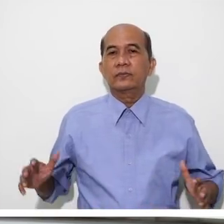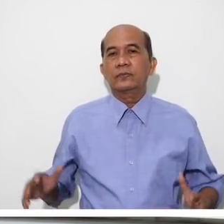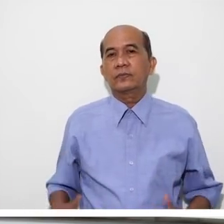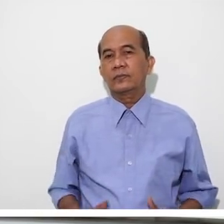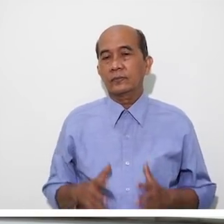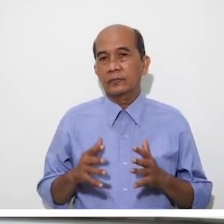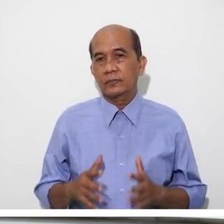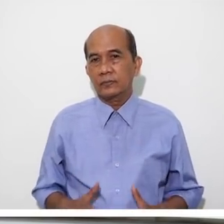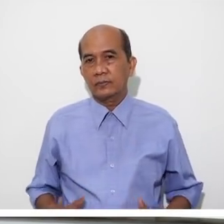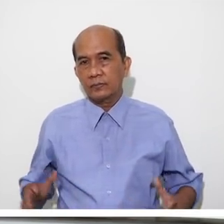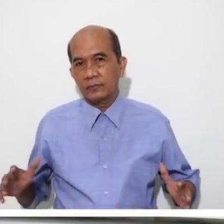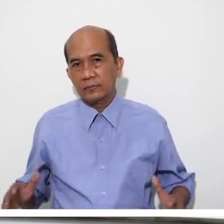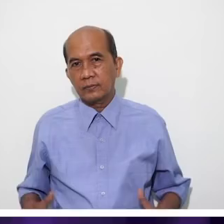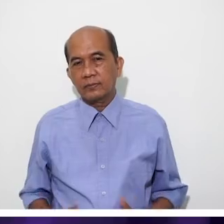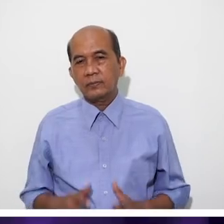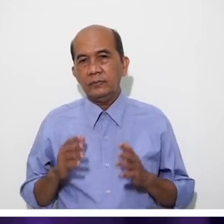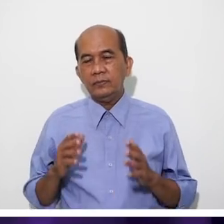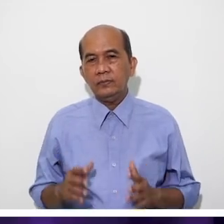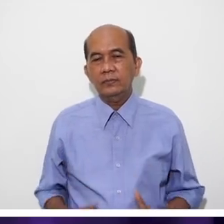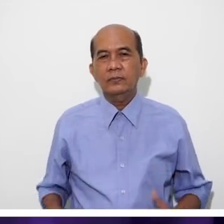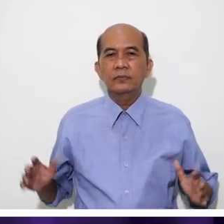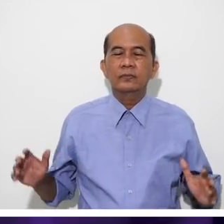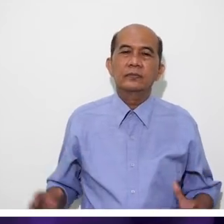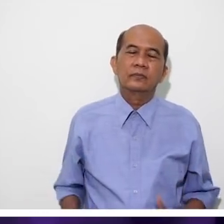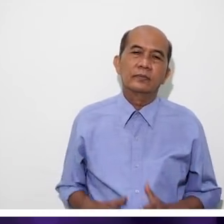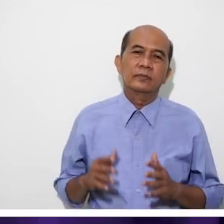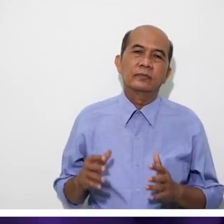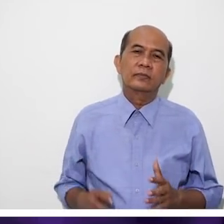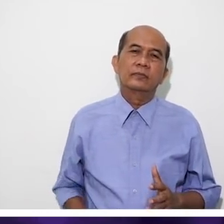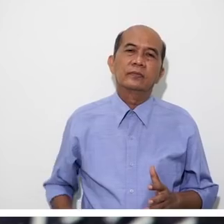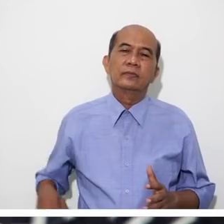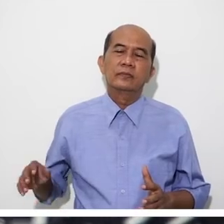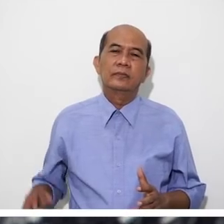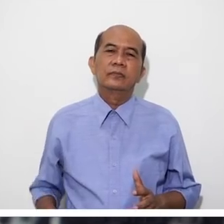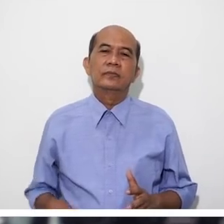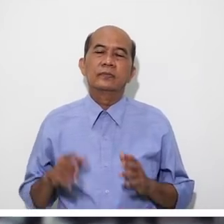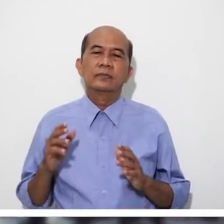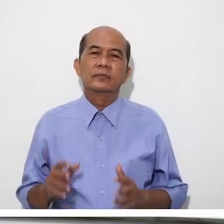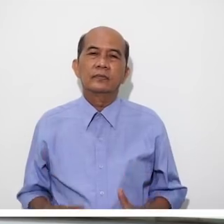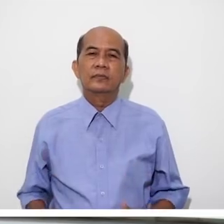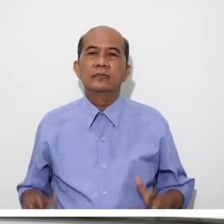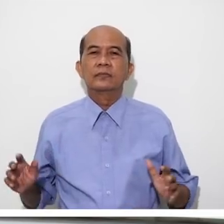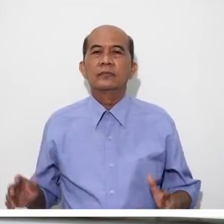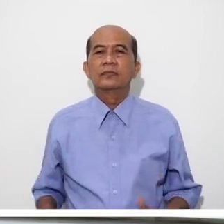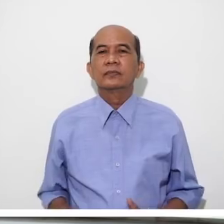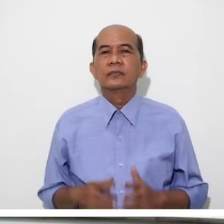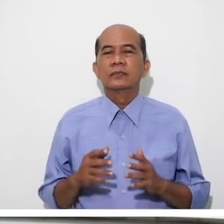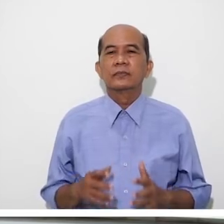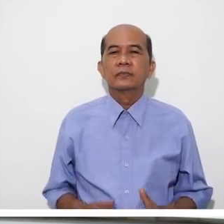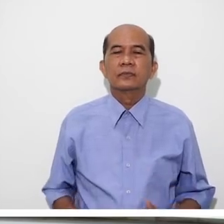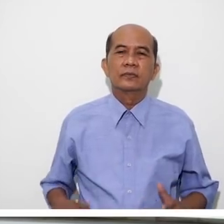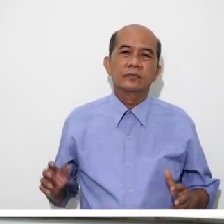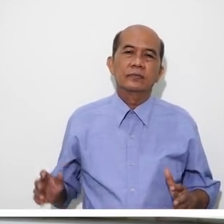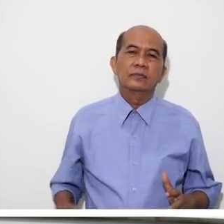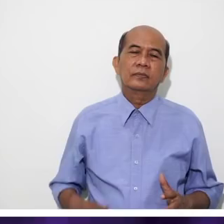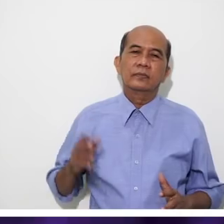telah menikmati kasih karunia keselamatan yang telah Engkau berikan bagi kami. Kami butuhkan tuntunanmu ya Tuhan, mampukan